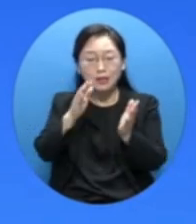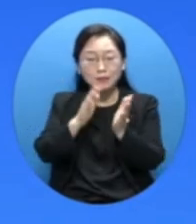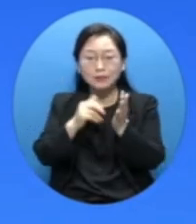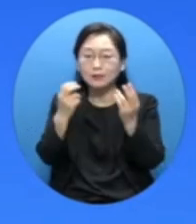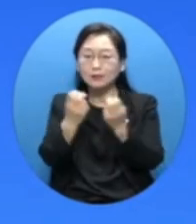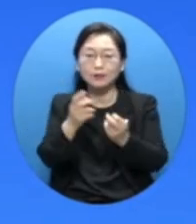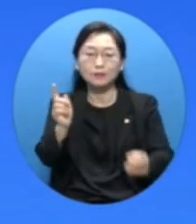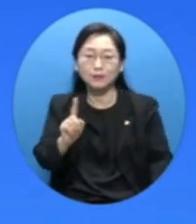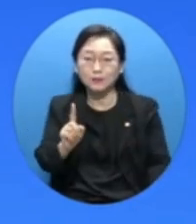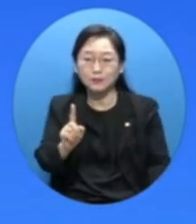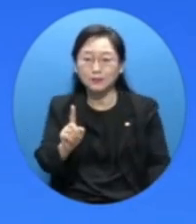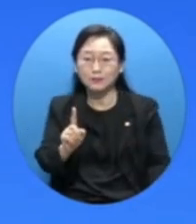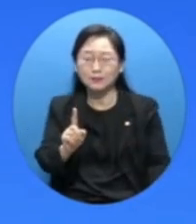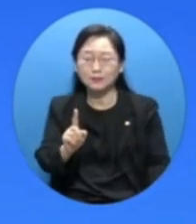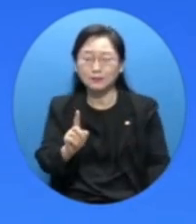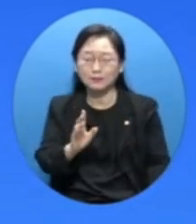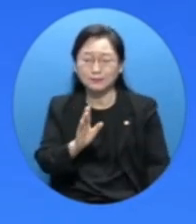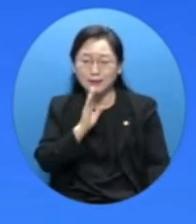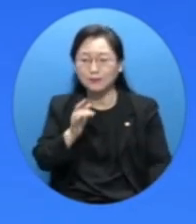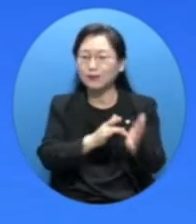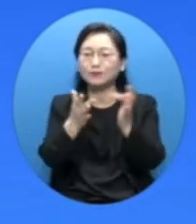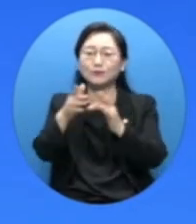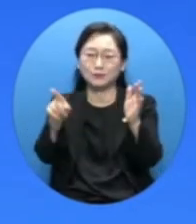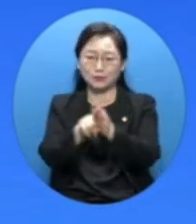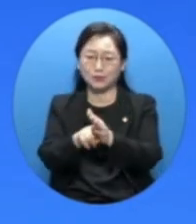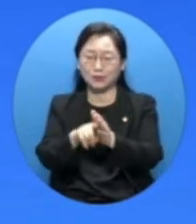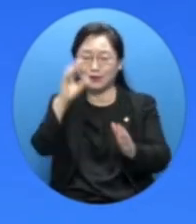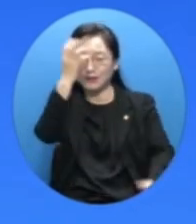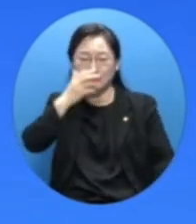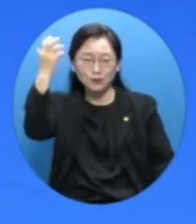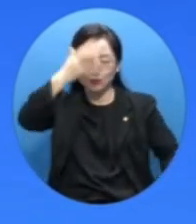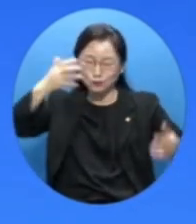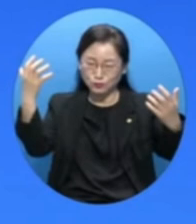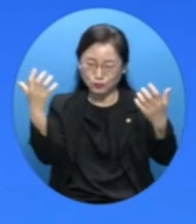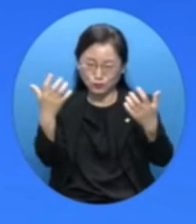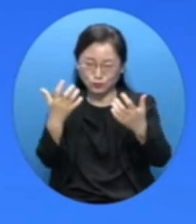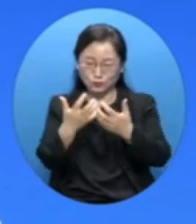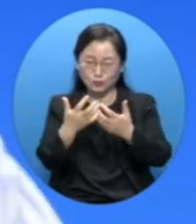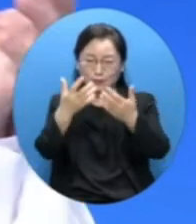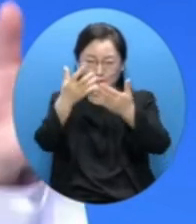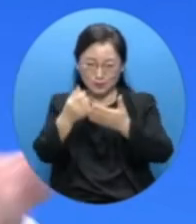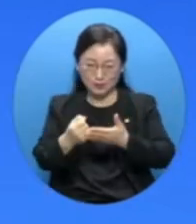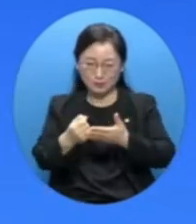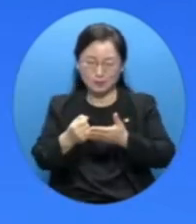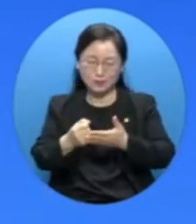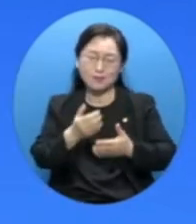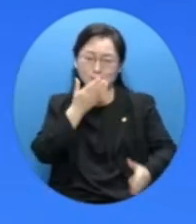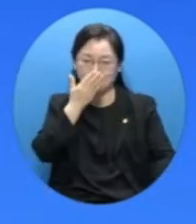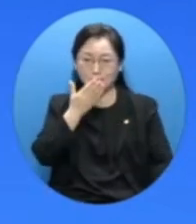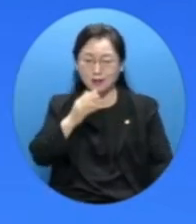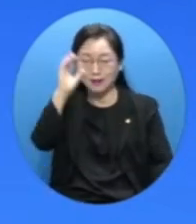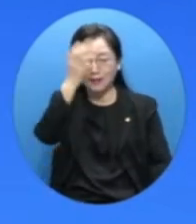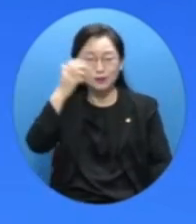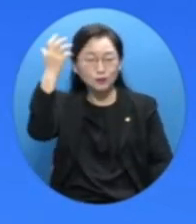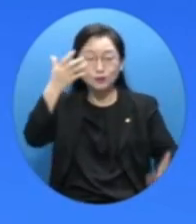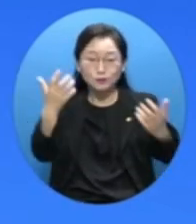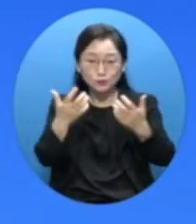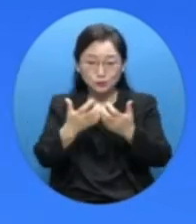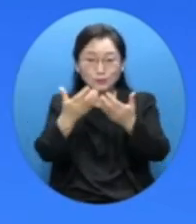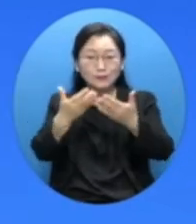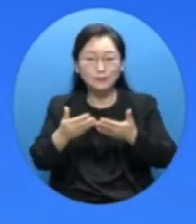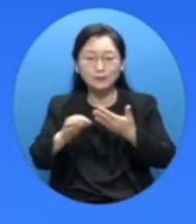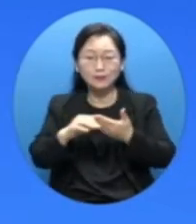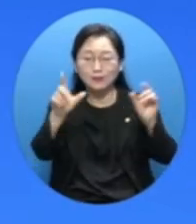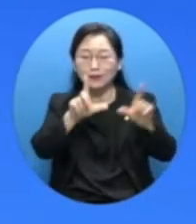있습니까? 그것이 바로 예수 믿고 성령 충만 받는 데 있습니다. 성령 충만 받으면 우리 삶